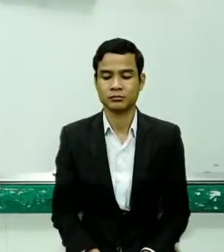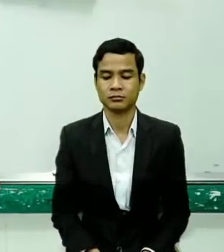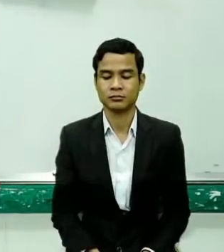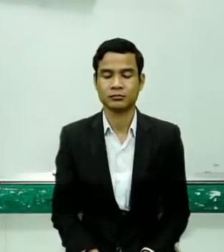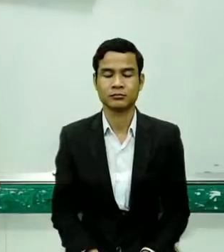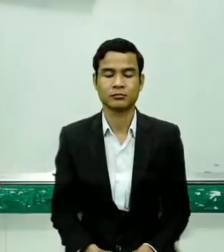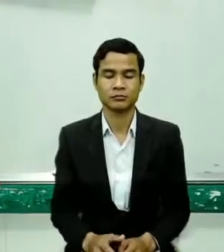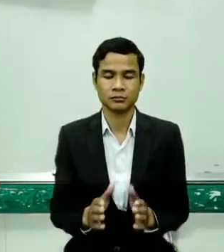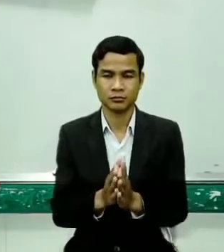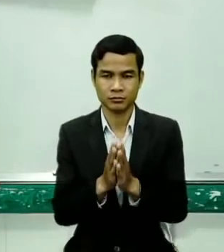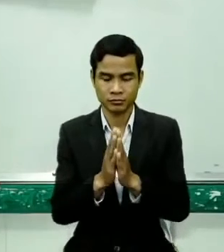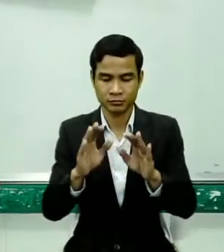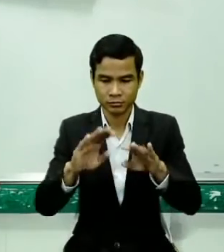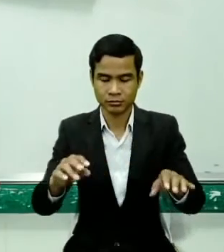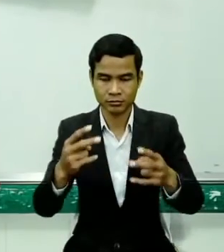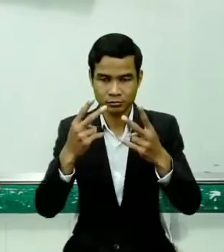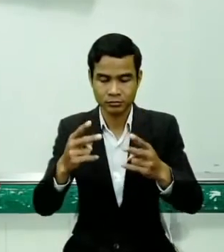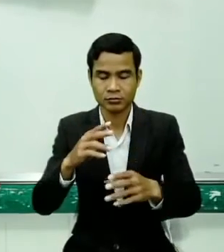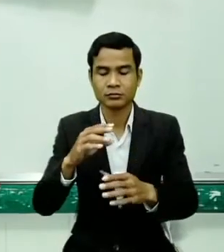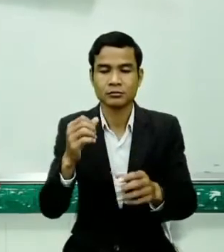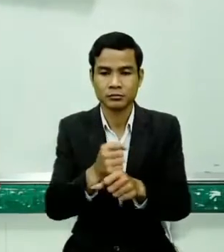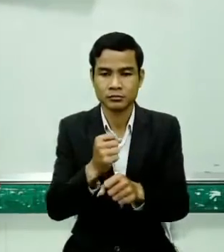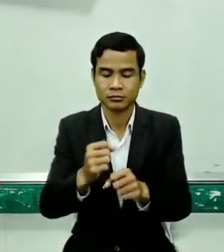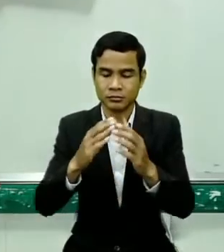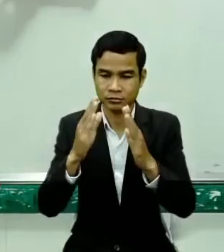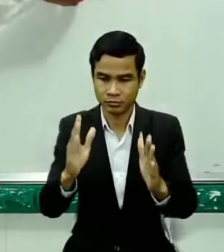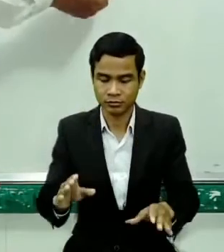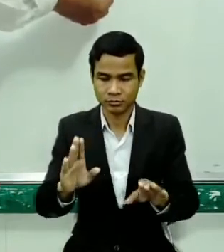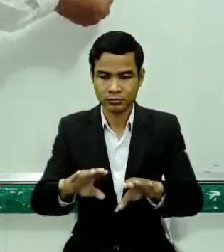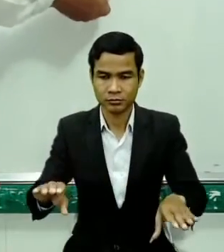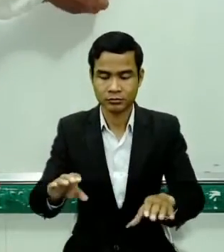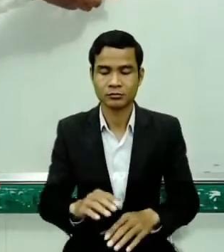chà chẳng xong bình đất mơ cái cạp tiền rồi bỏ dưỡng